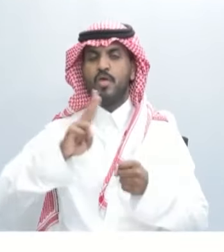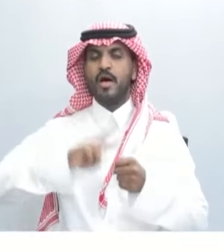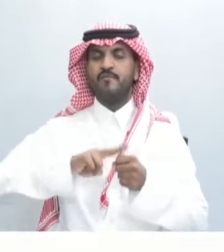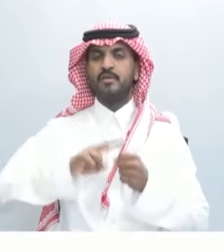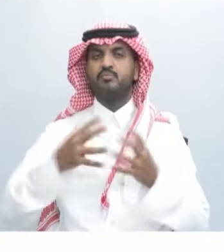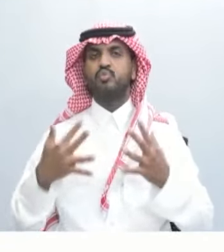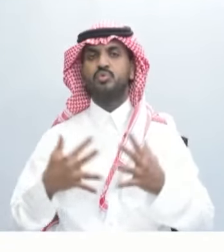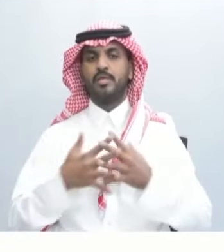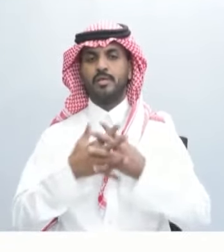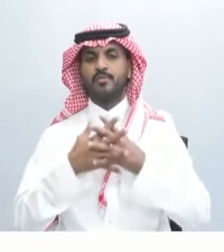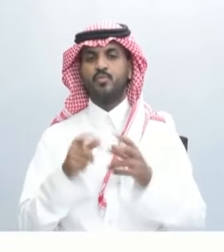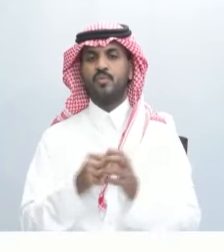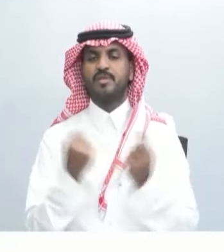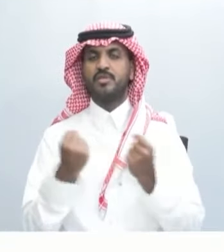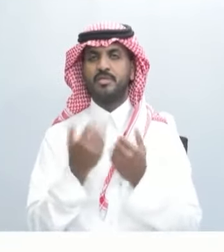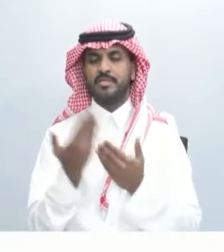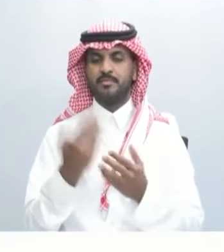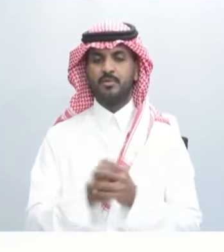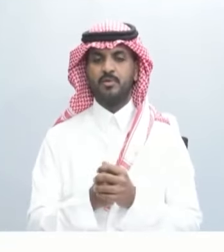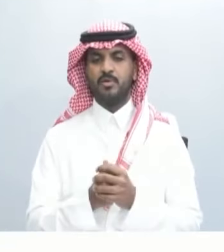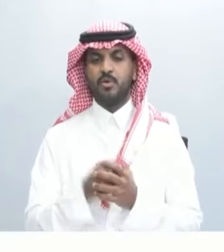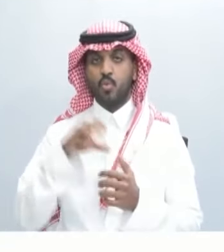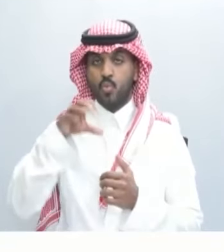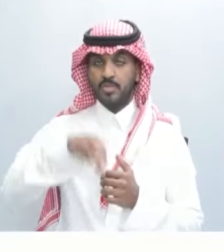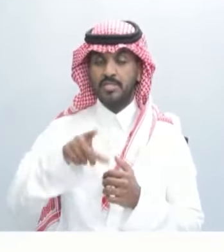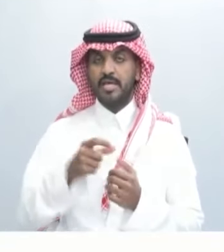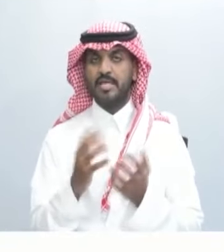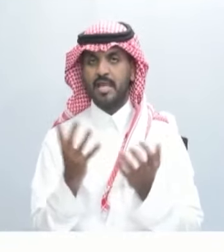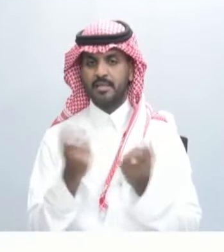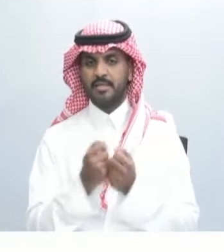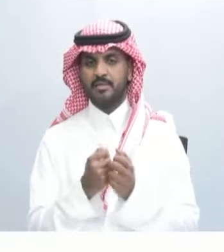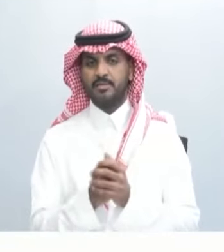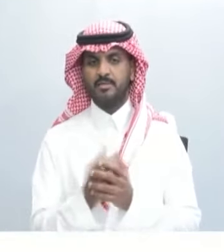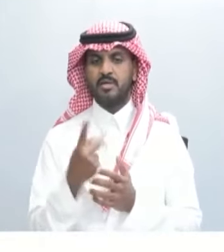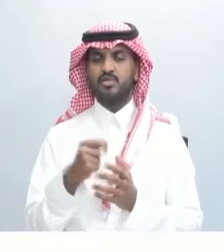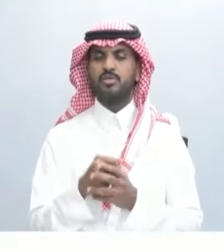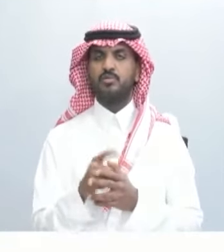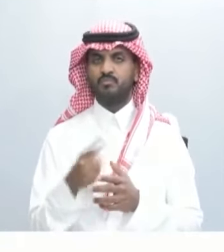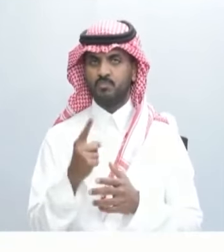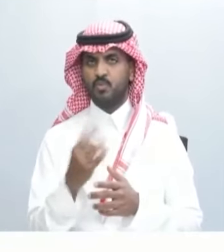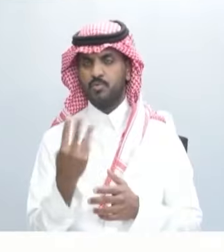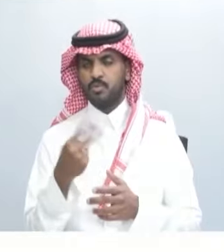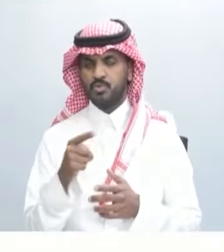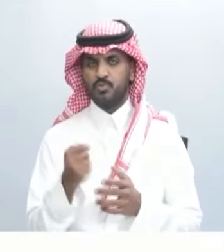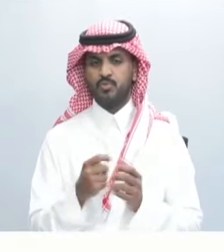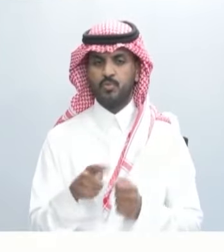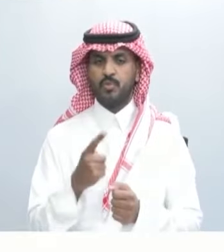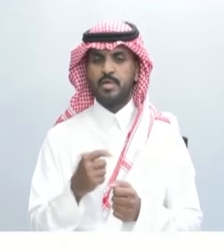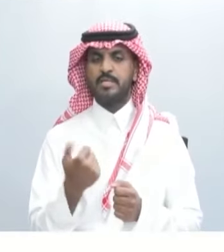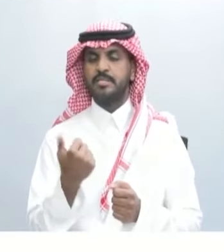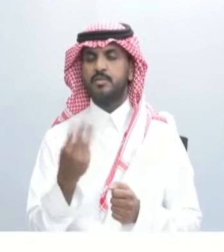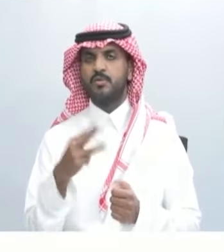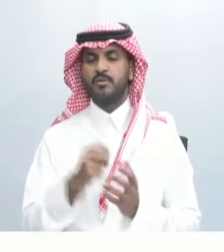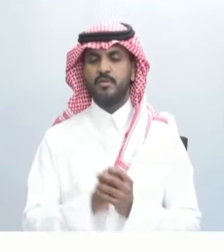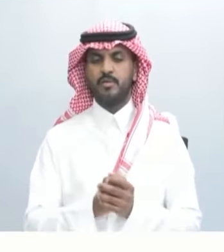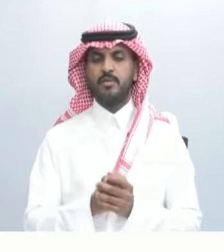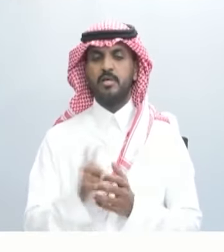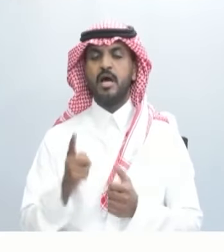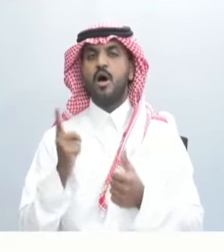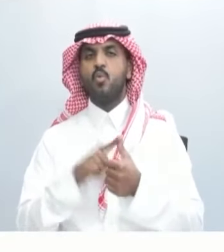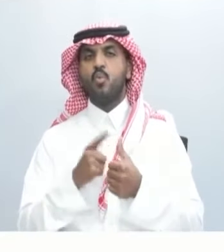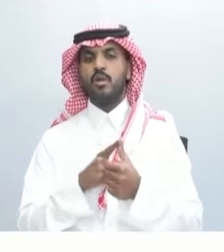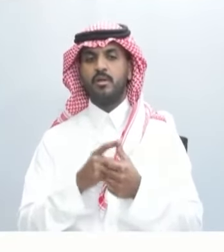مشتركا وفي النشاط السابق وجدت ان الاعداد اثنا عشر اربعه وعشرون 36